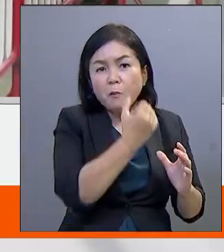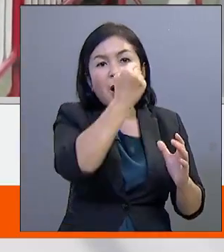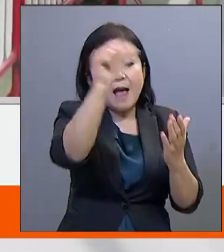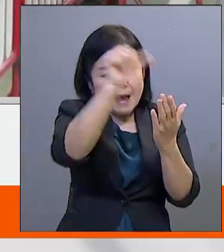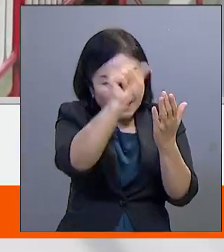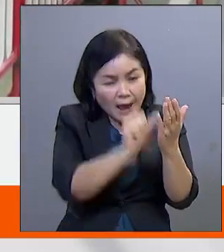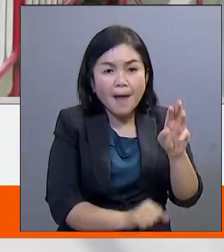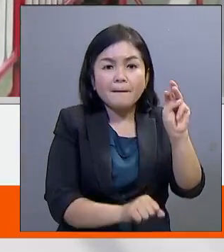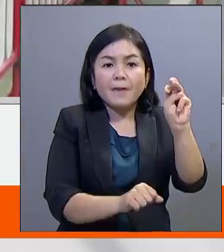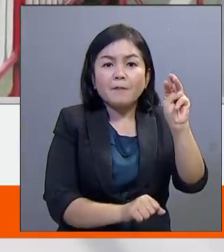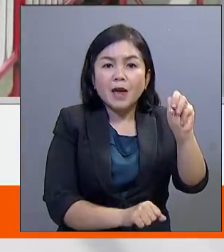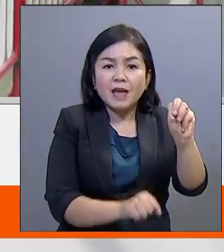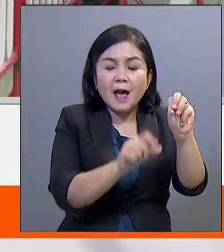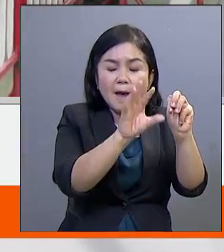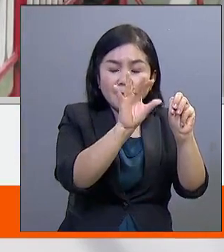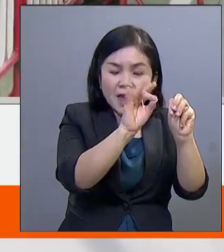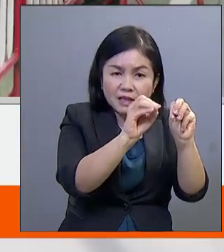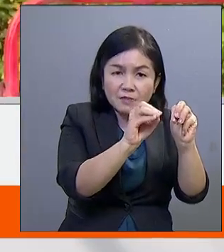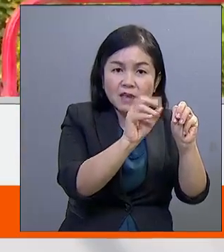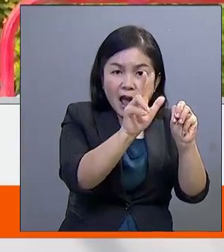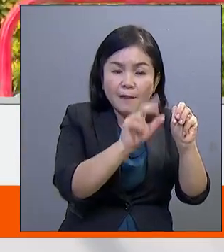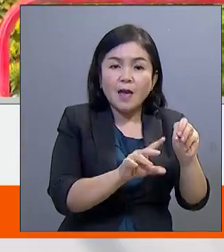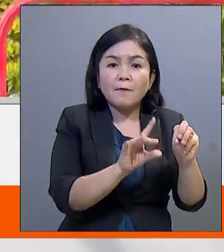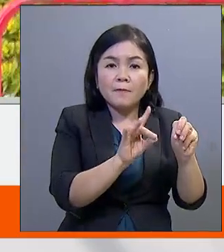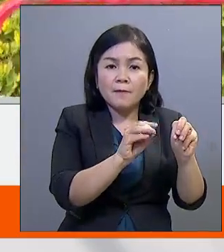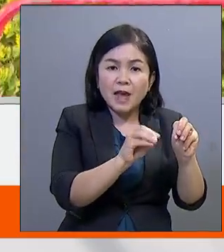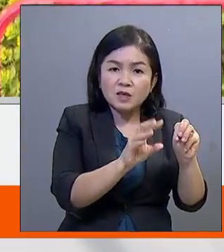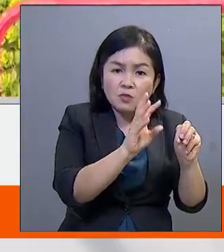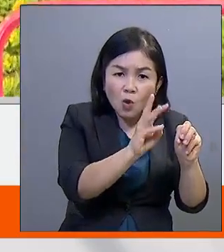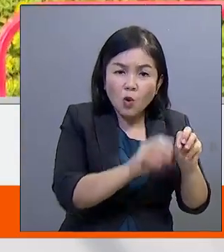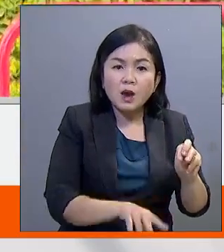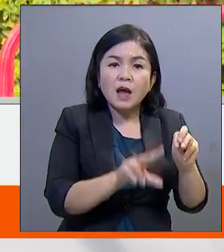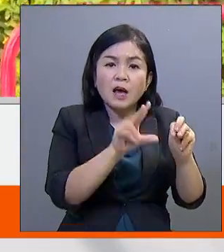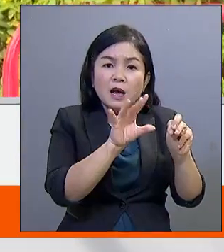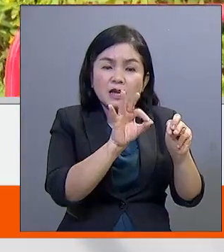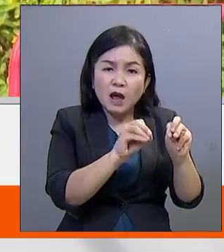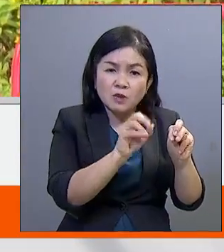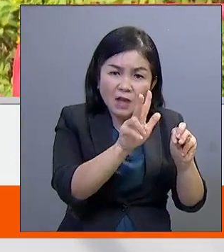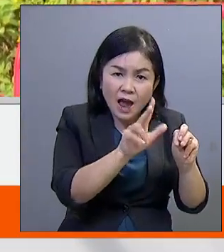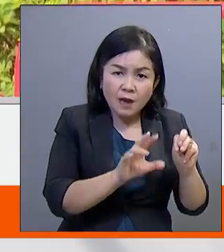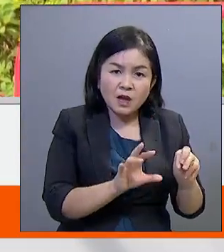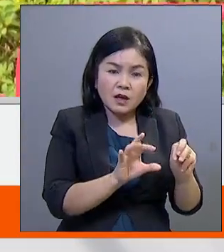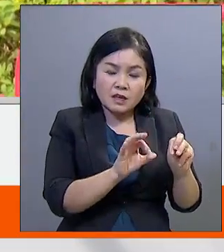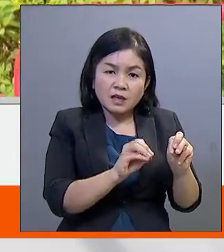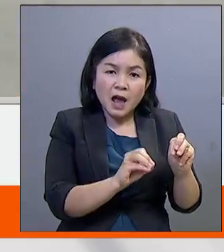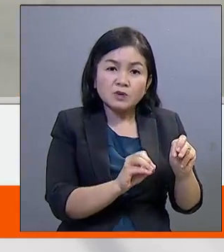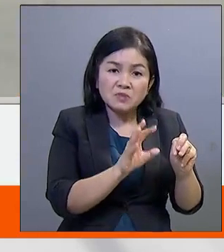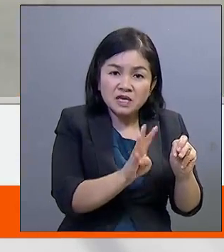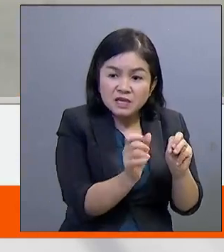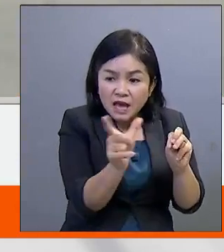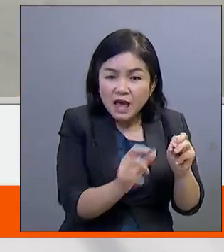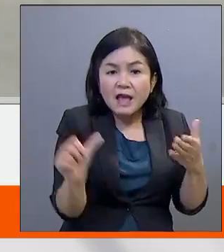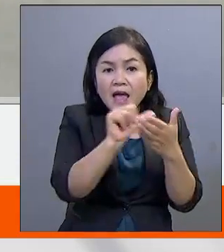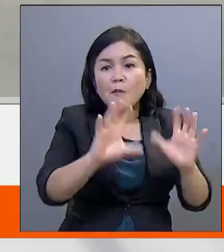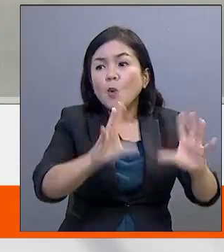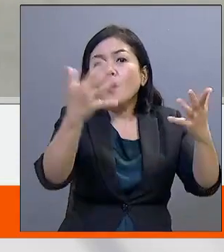ต 8386919394 มไมมอะไรแบบนี้เหครัท่านไม่แ้ 9093-94 มั